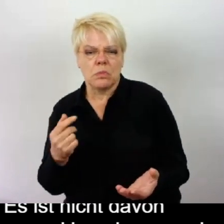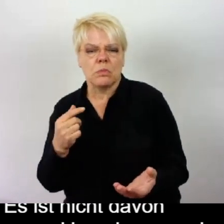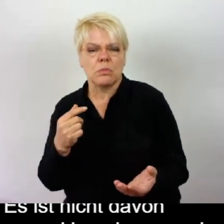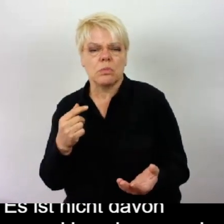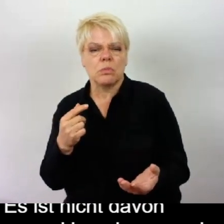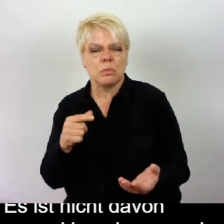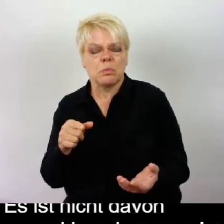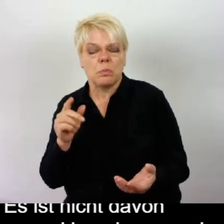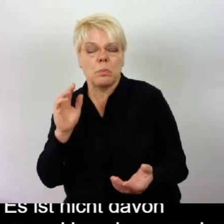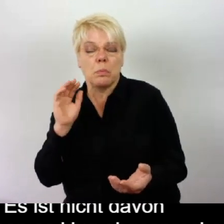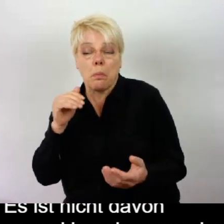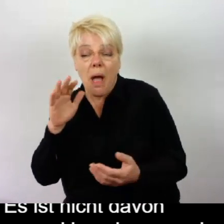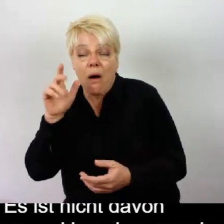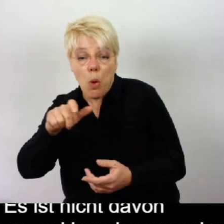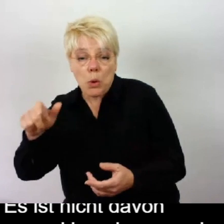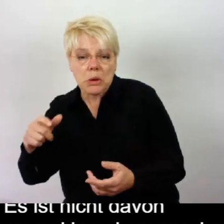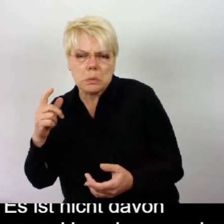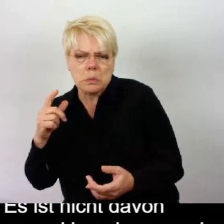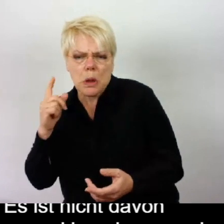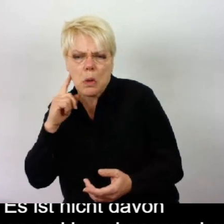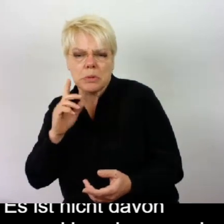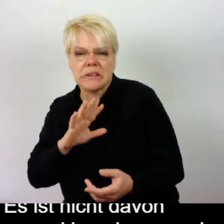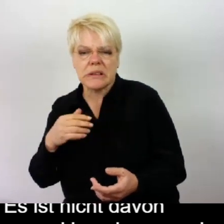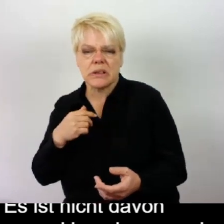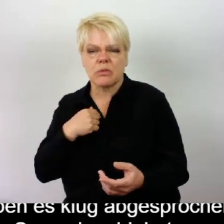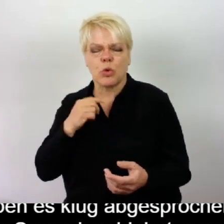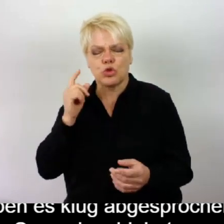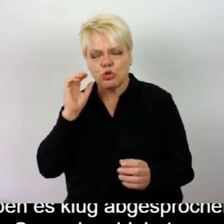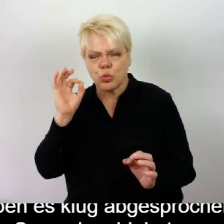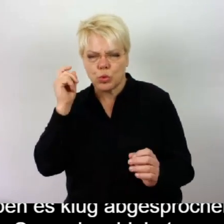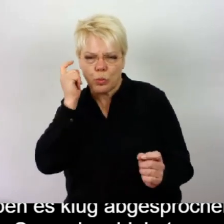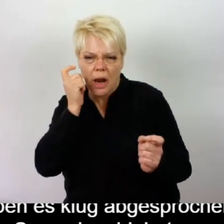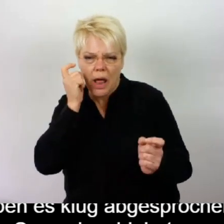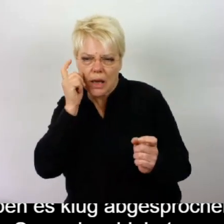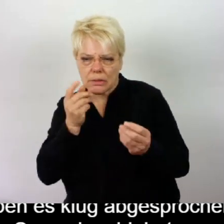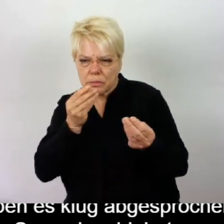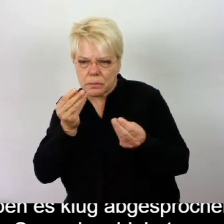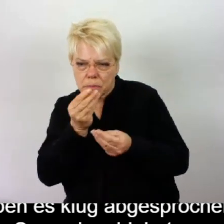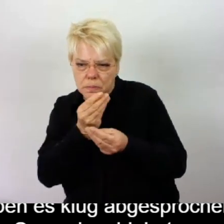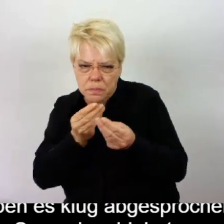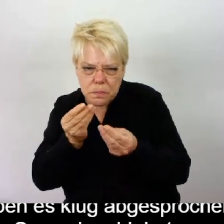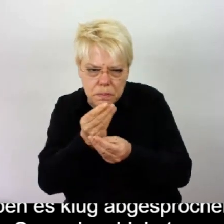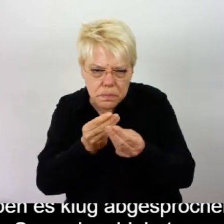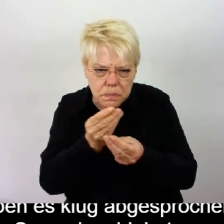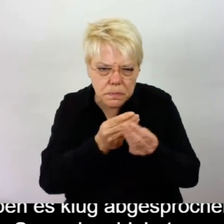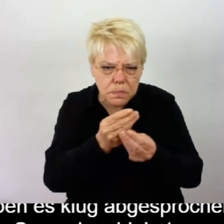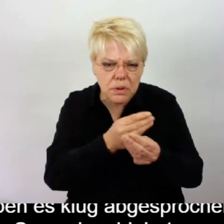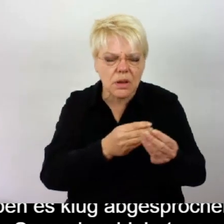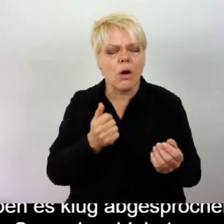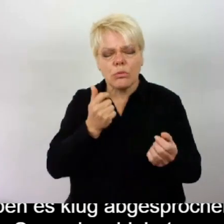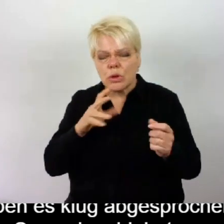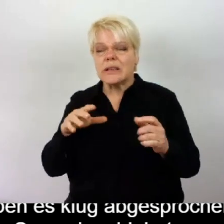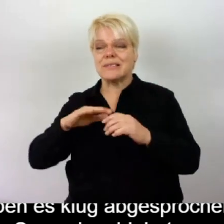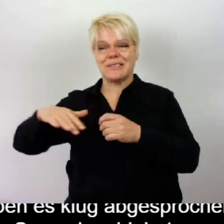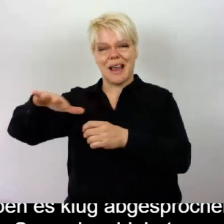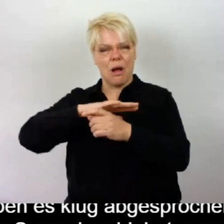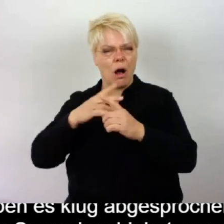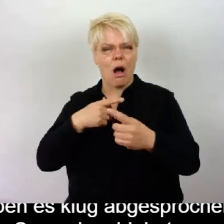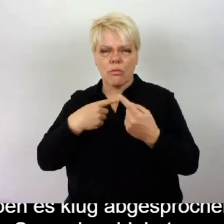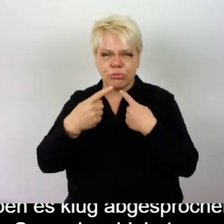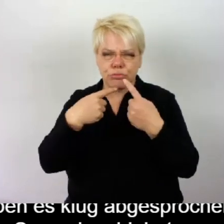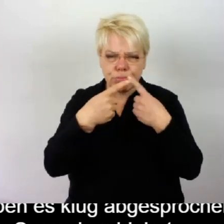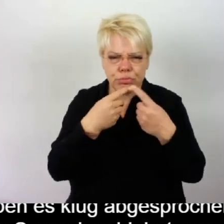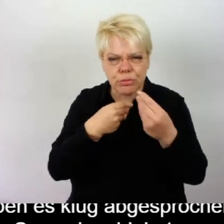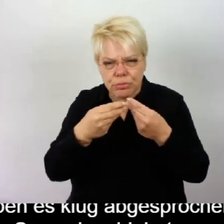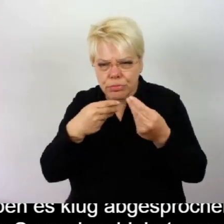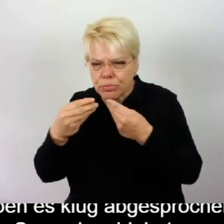Millionen draufgelegt für die 140 Millionen Euro, die wir jetzt eben hier erreichen wollen. Und die Mitgliedschaft in der